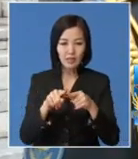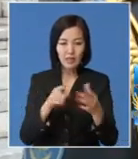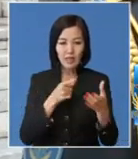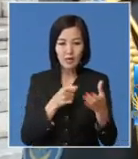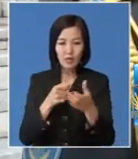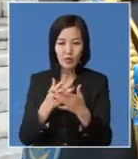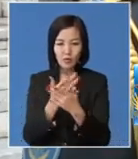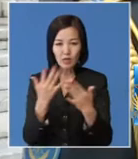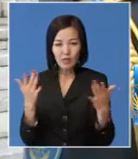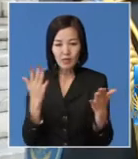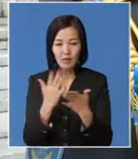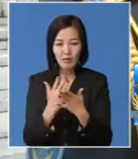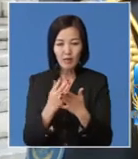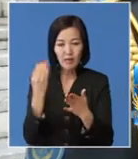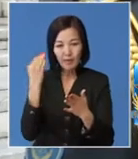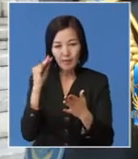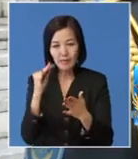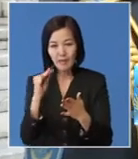бар, басқа елден